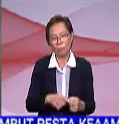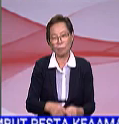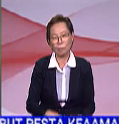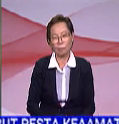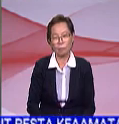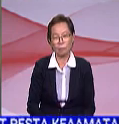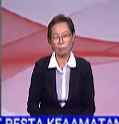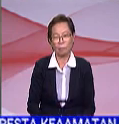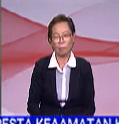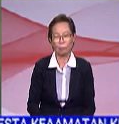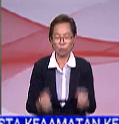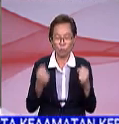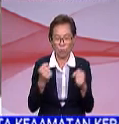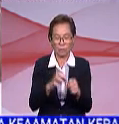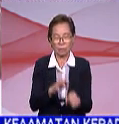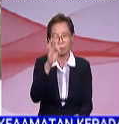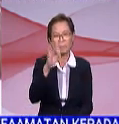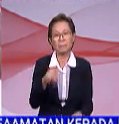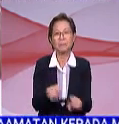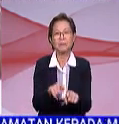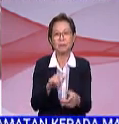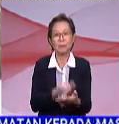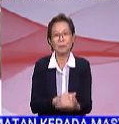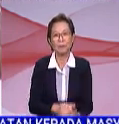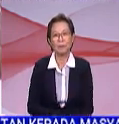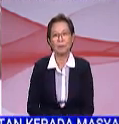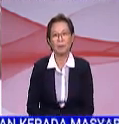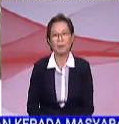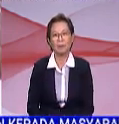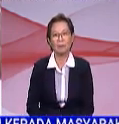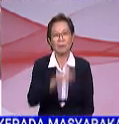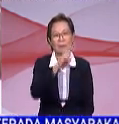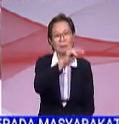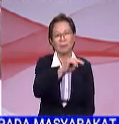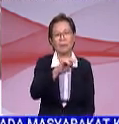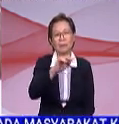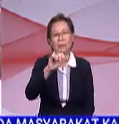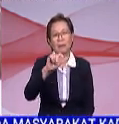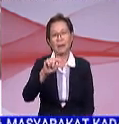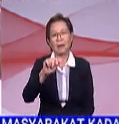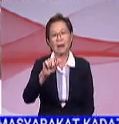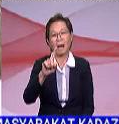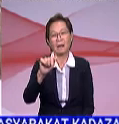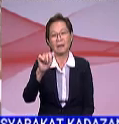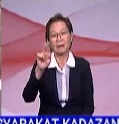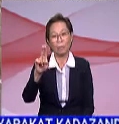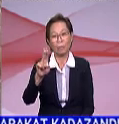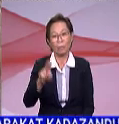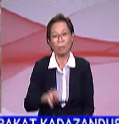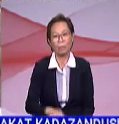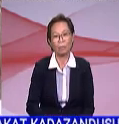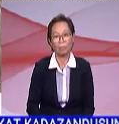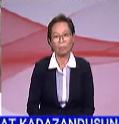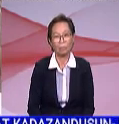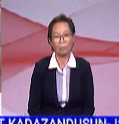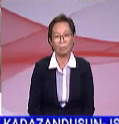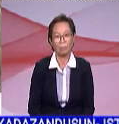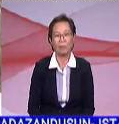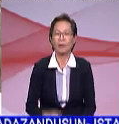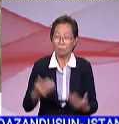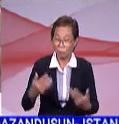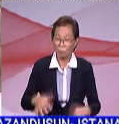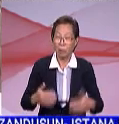kasih kuat semangat begitu. Ngingis nu Unduk Ngadau, kagayat ginawa itoin sanang. Walaupun